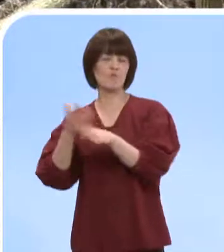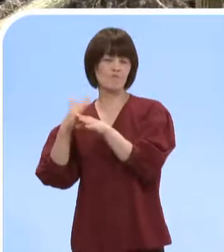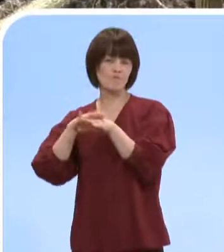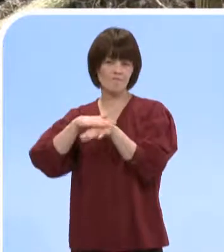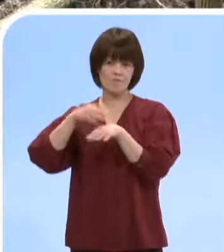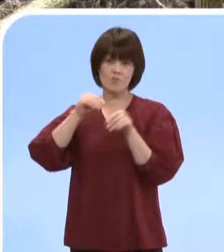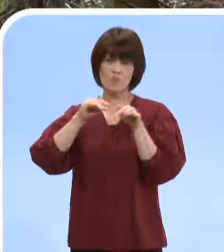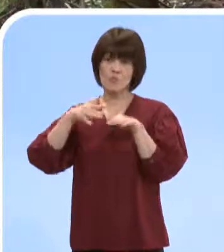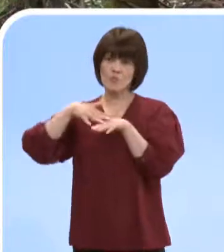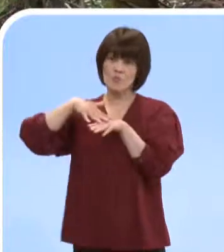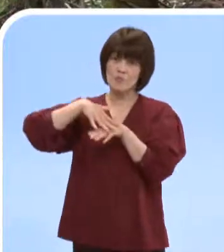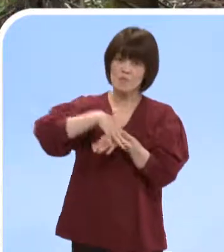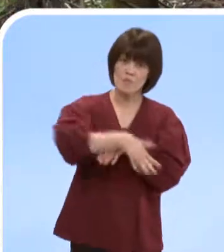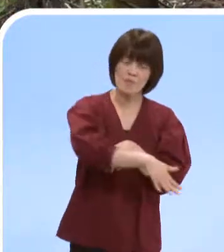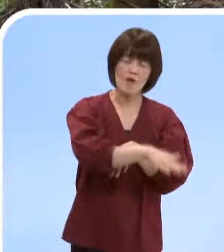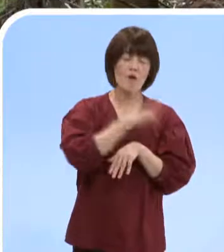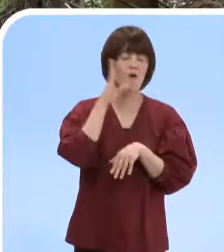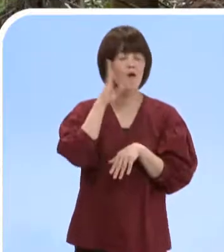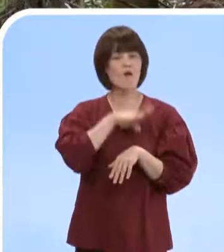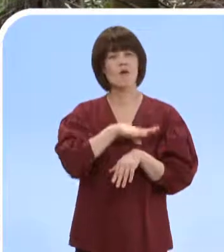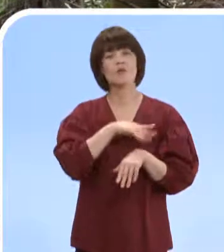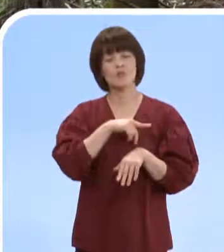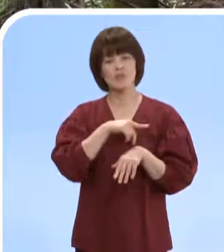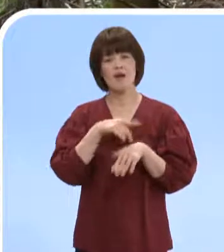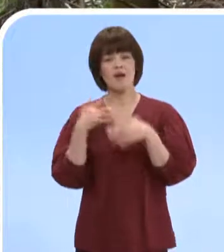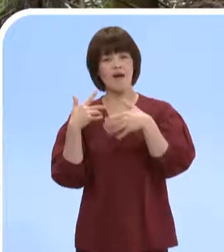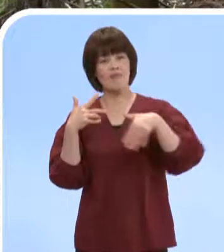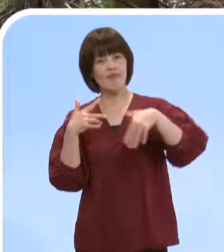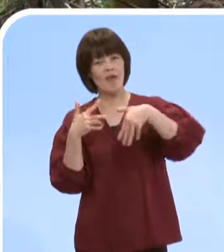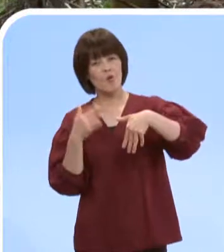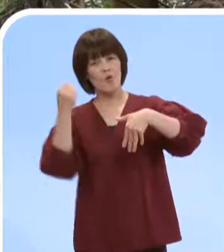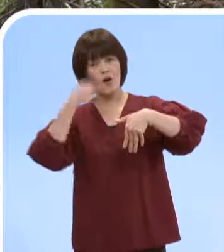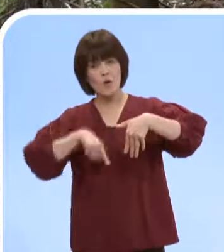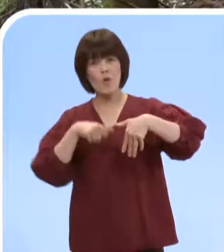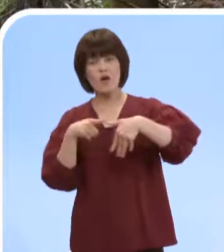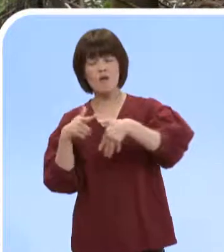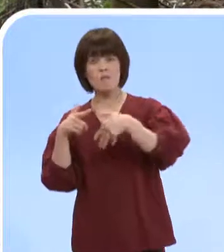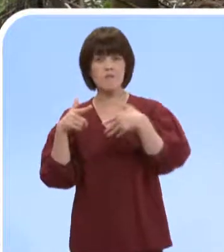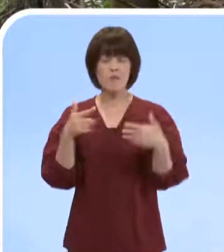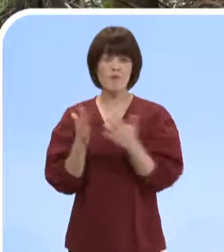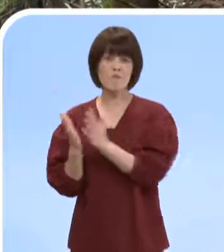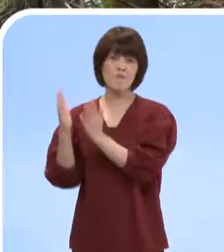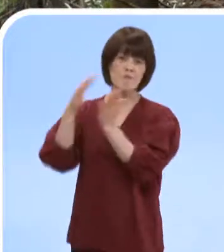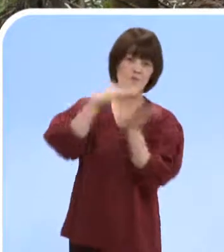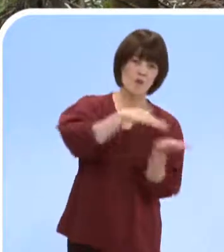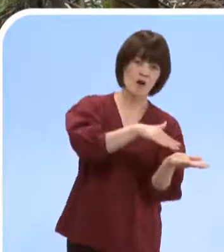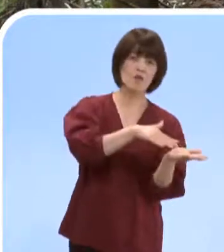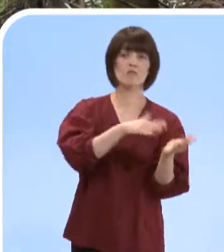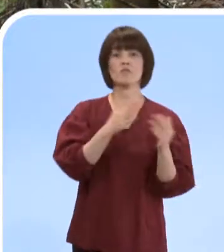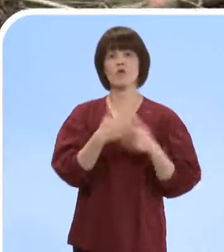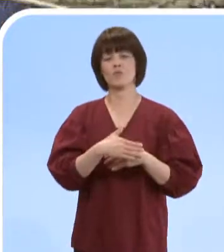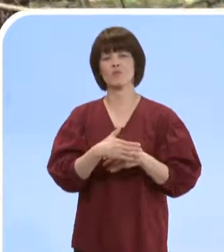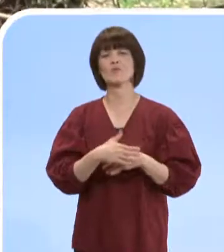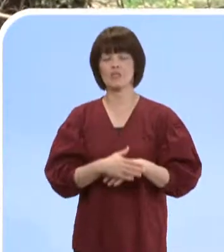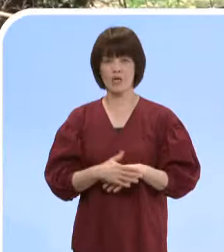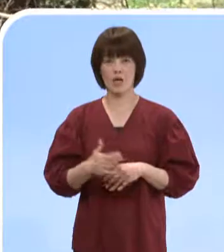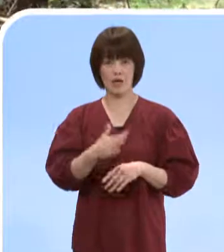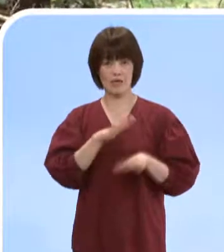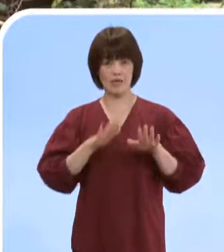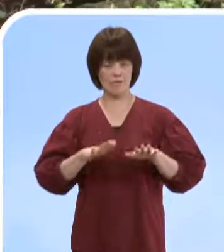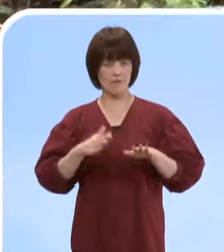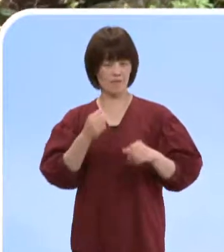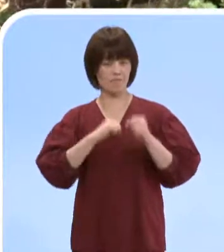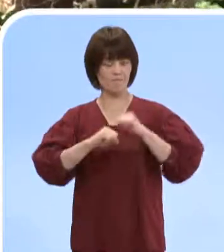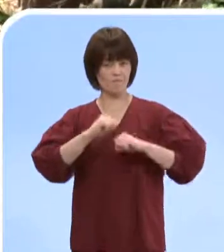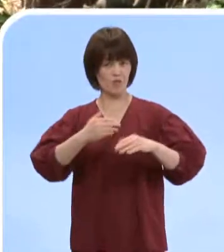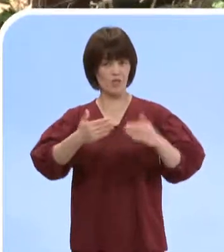れやすくなってしまってるんです か。土台がしっかりしてないということですか、根っこが。 だから私どもやるべきことは、まず間伐と